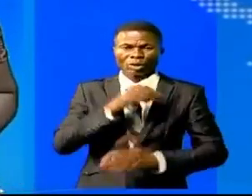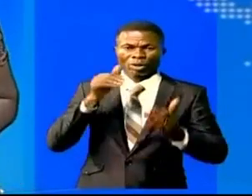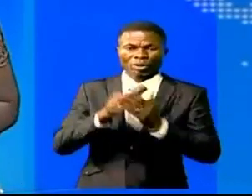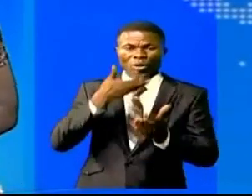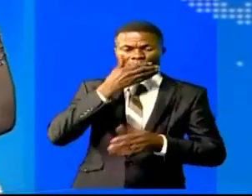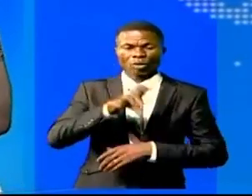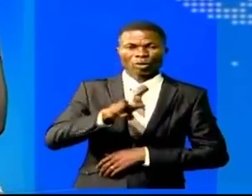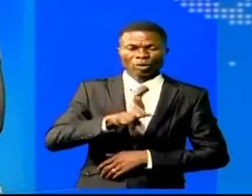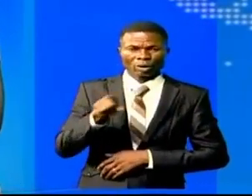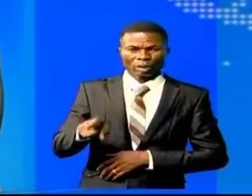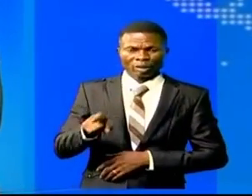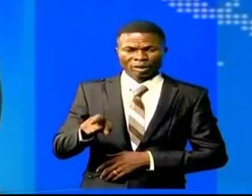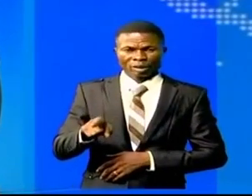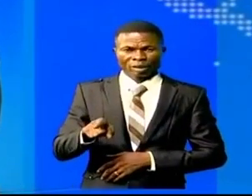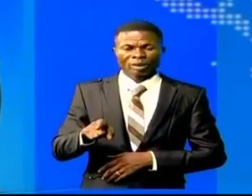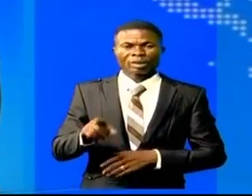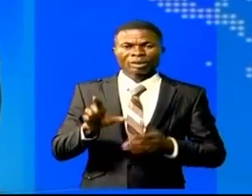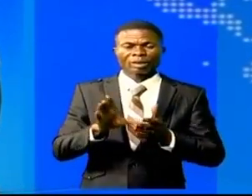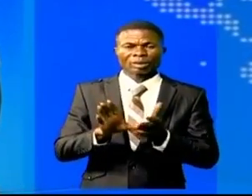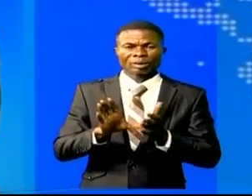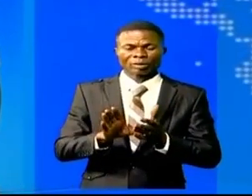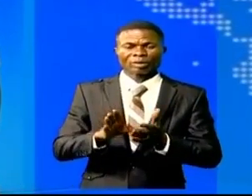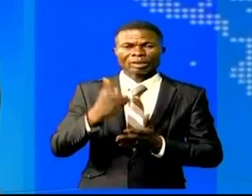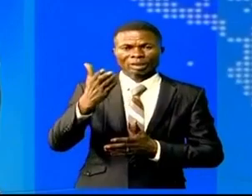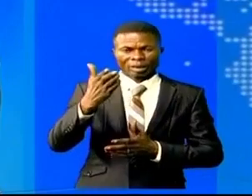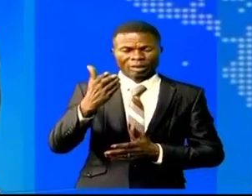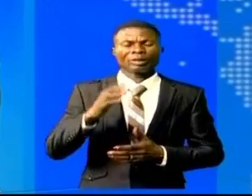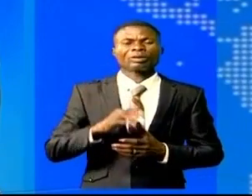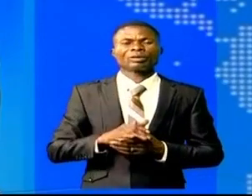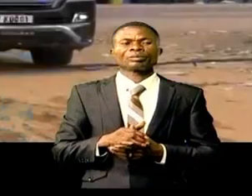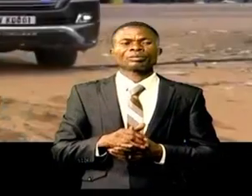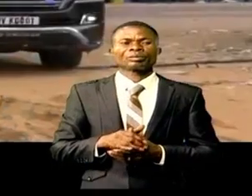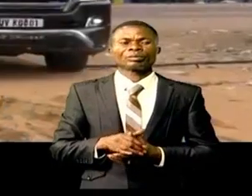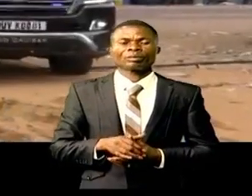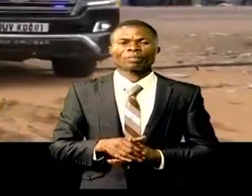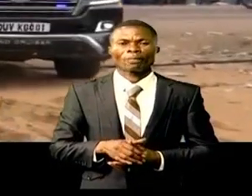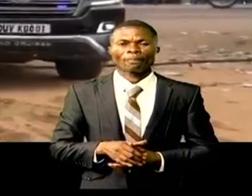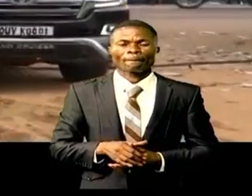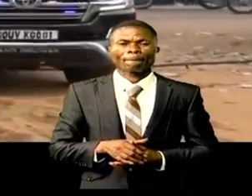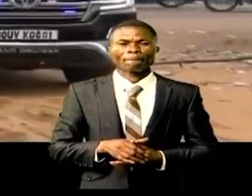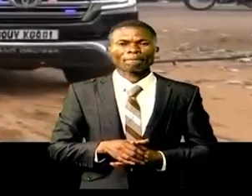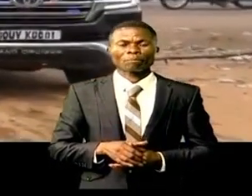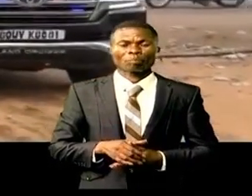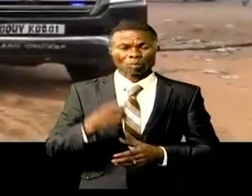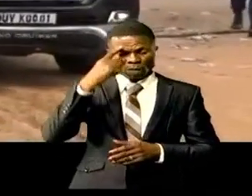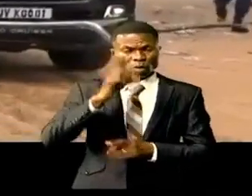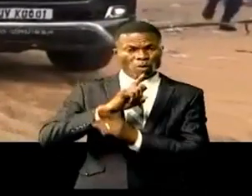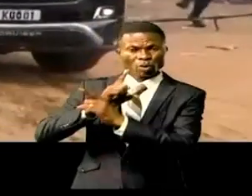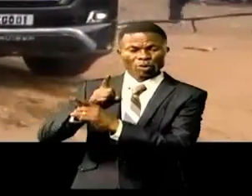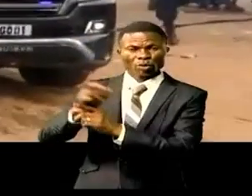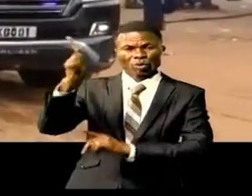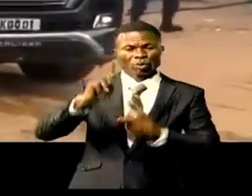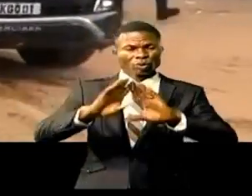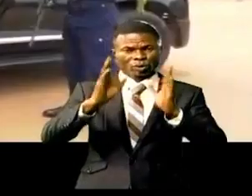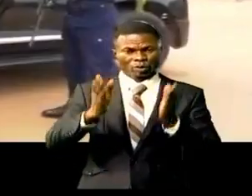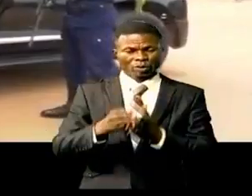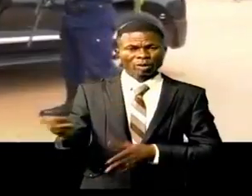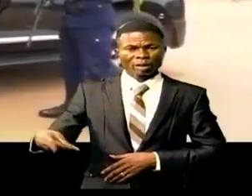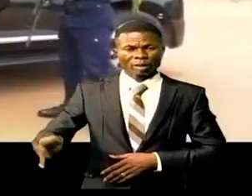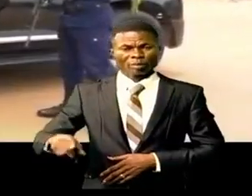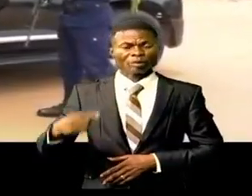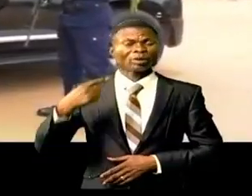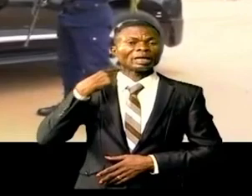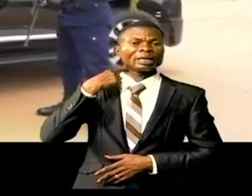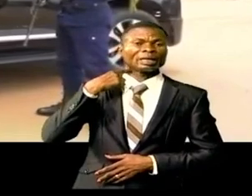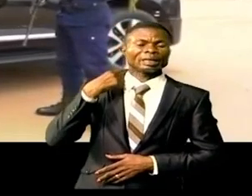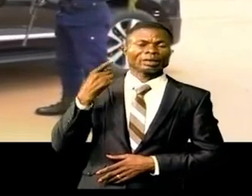le coronavirus. Grâce Maoso pour le commentaire. C'est pour prévenir la population de la province du